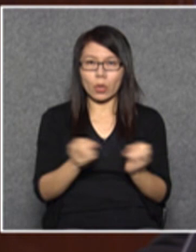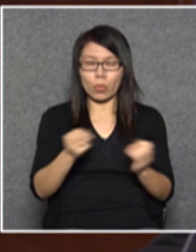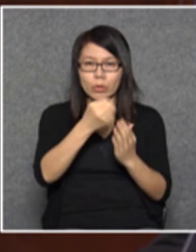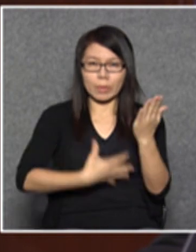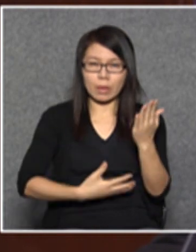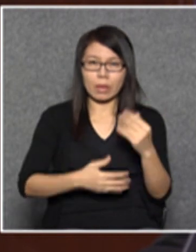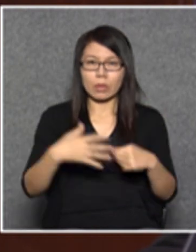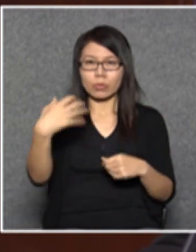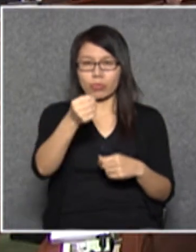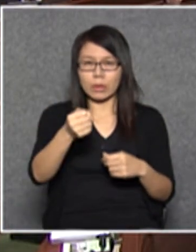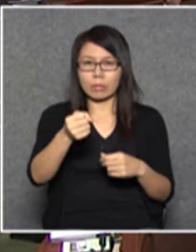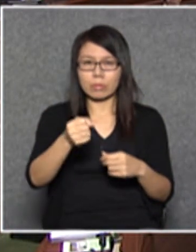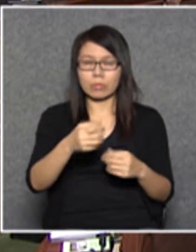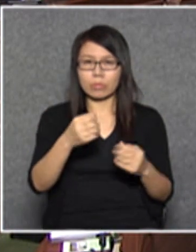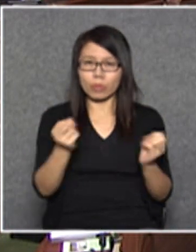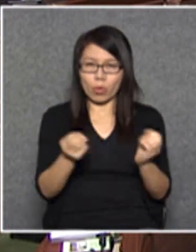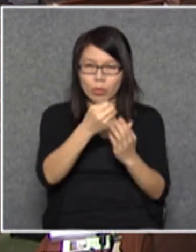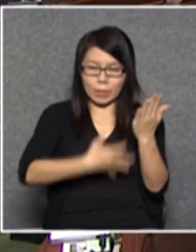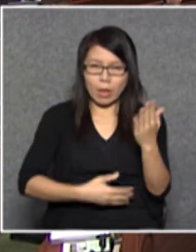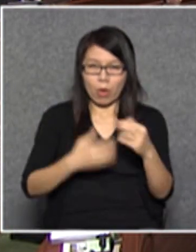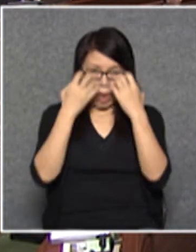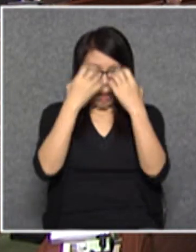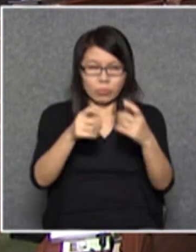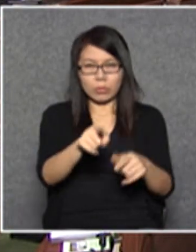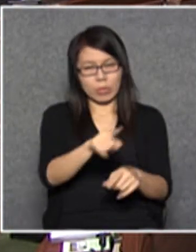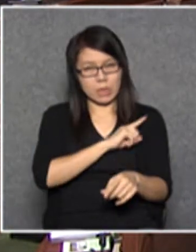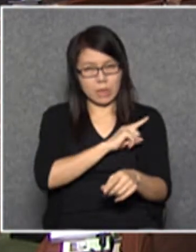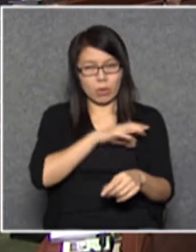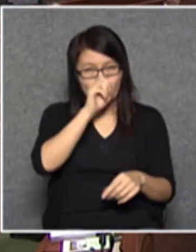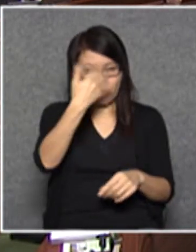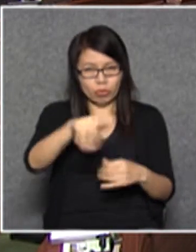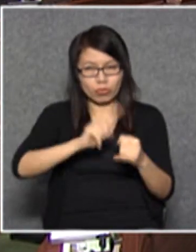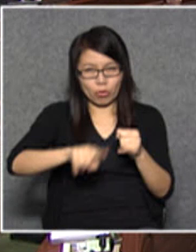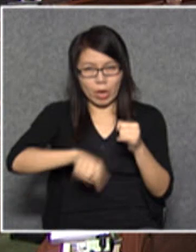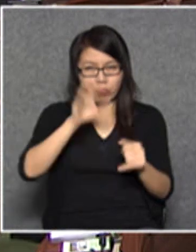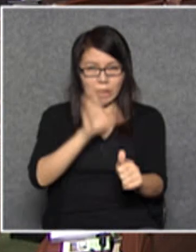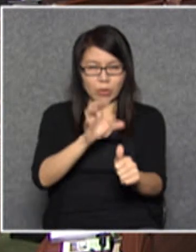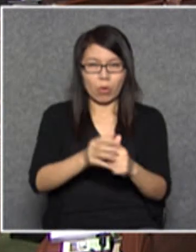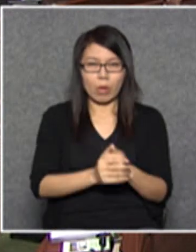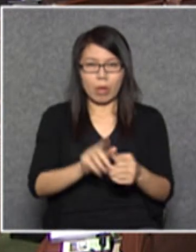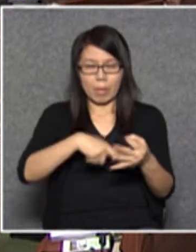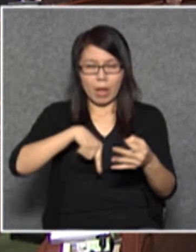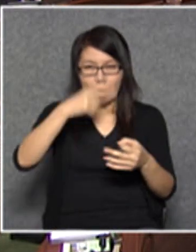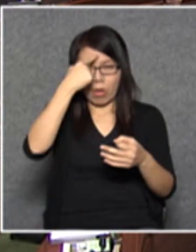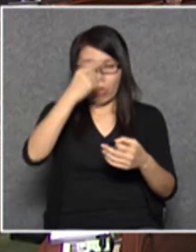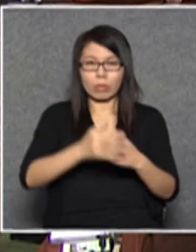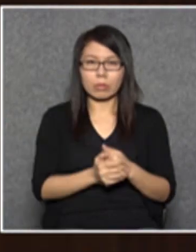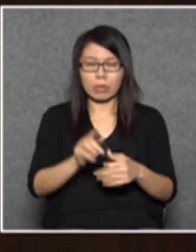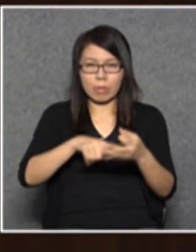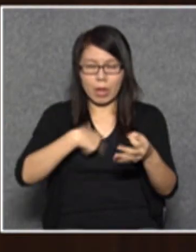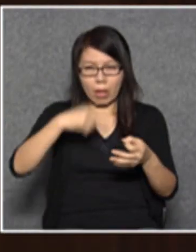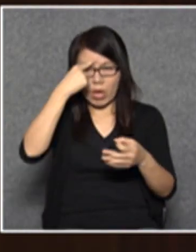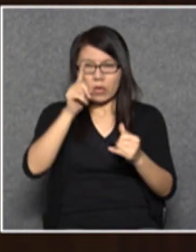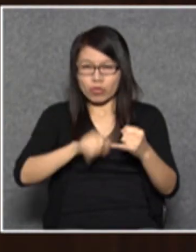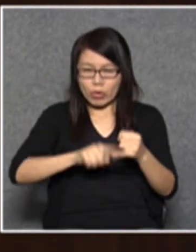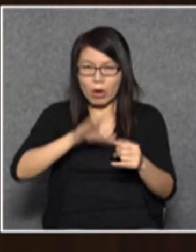主席，規程問題，我留意到你已經講咗最後警告梁國雄議員。梁國雄議員咧，你最後